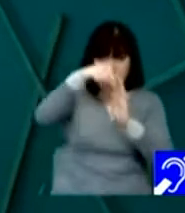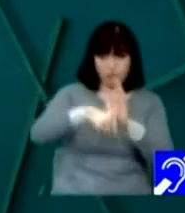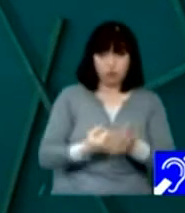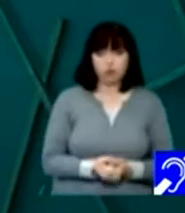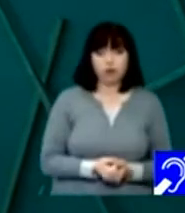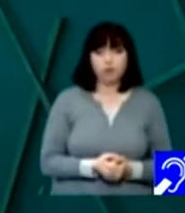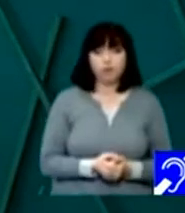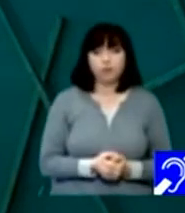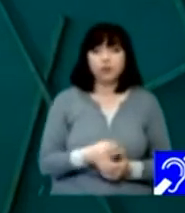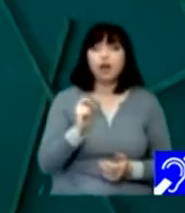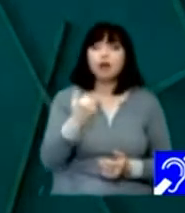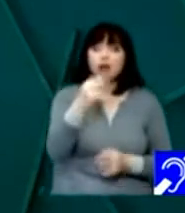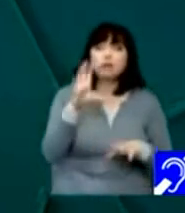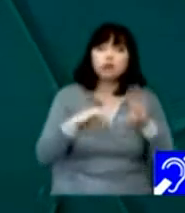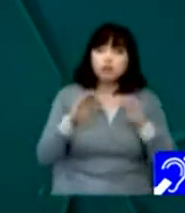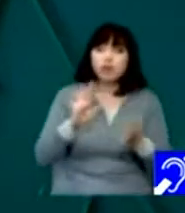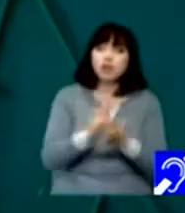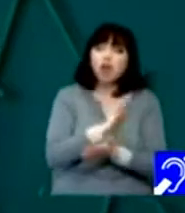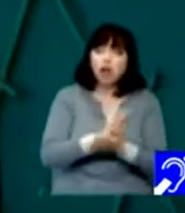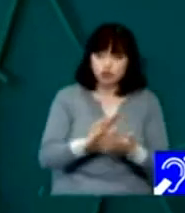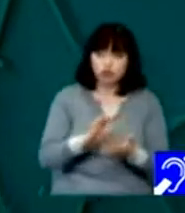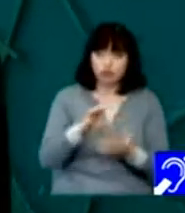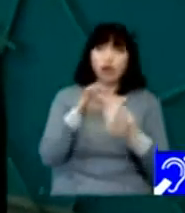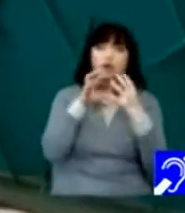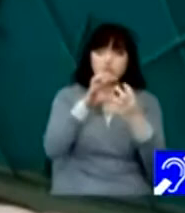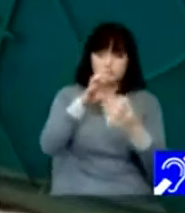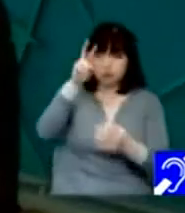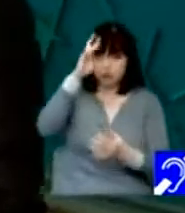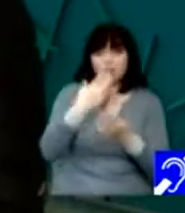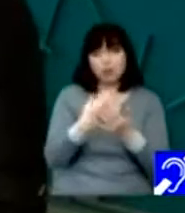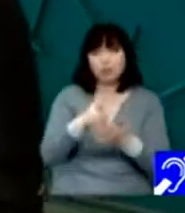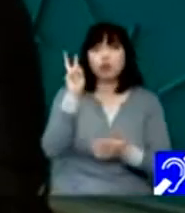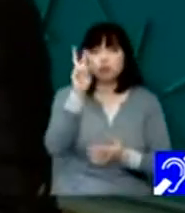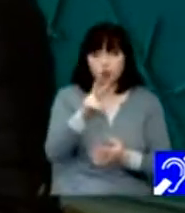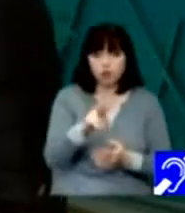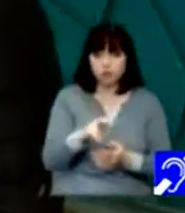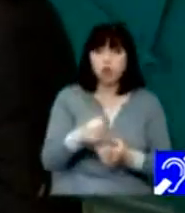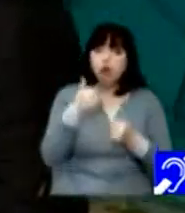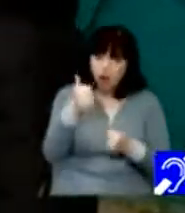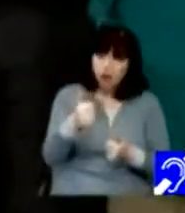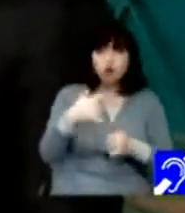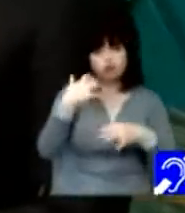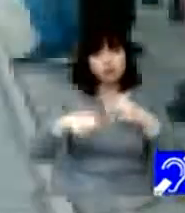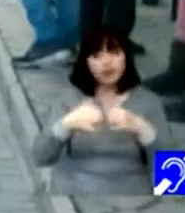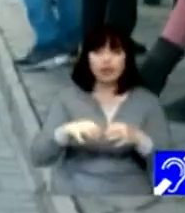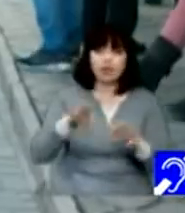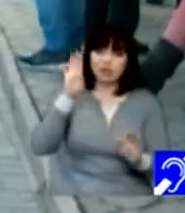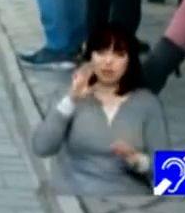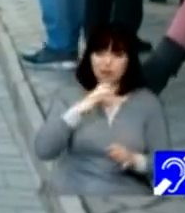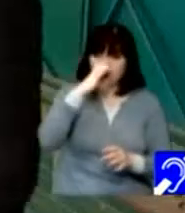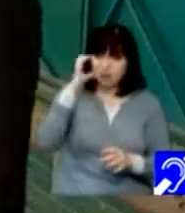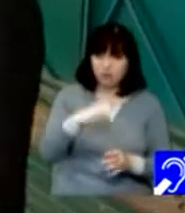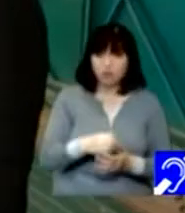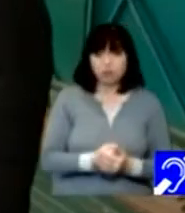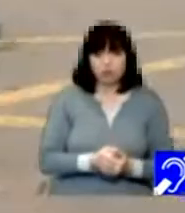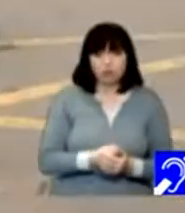apreciați calitatea unităților de transport public din municipiul Chișinău? Spre exemplu, troleibuzul. Este foarte bună, bună, medie, proastă sau foarte proastă?